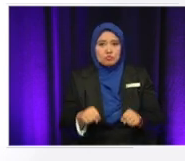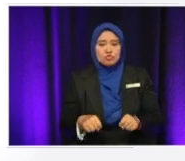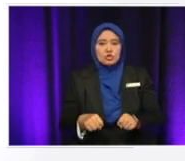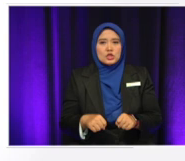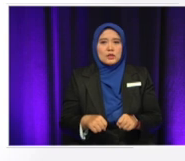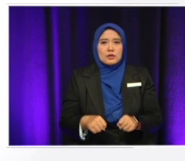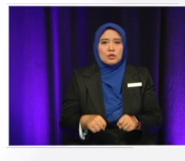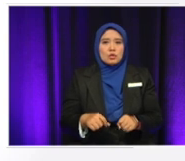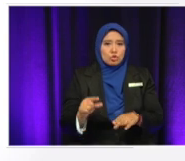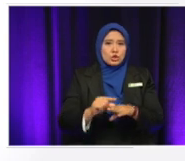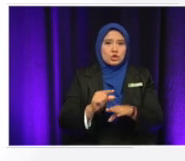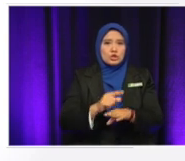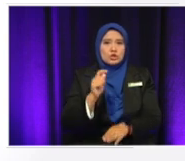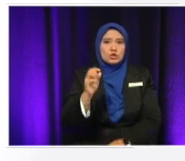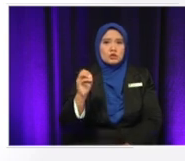berbeda